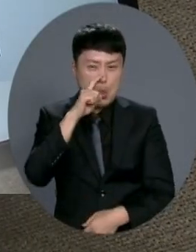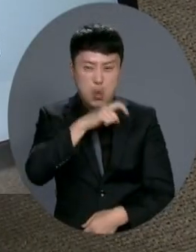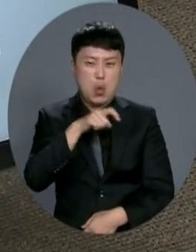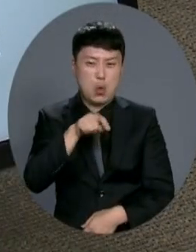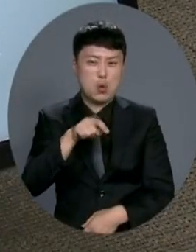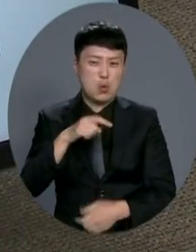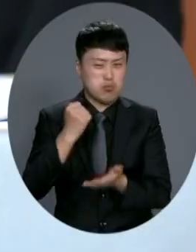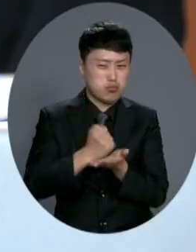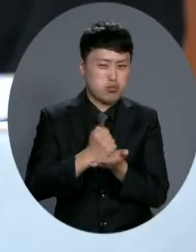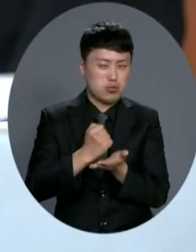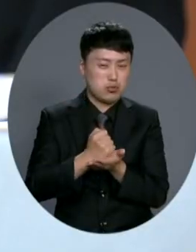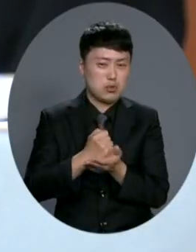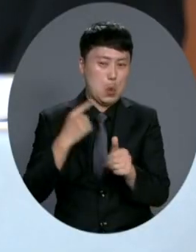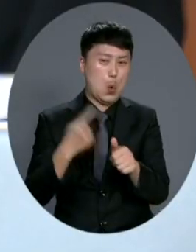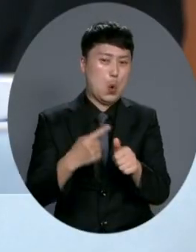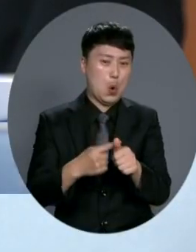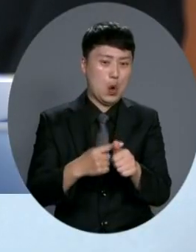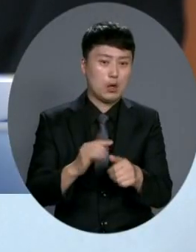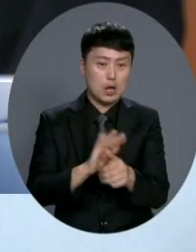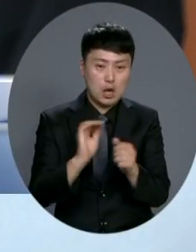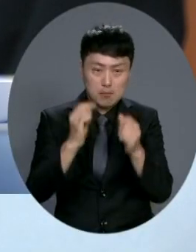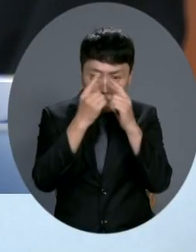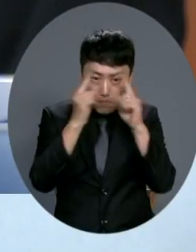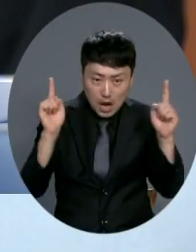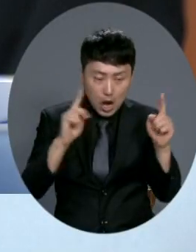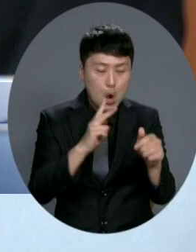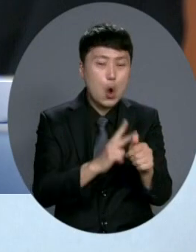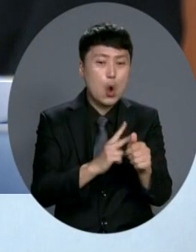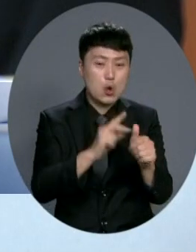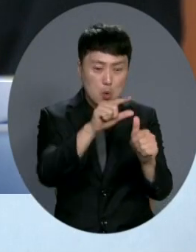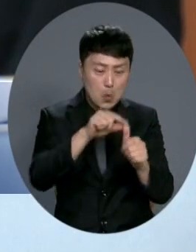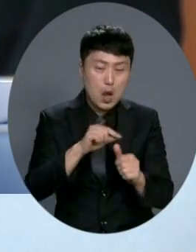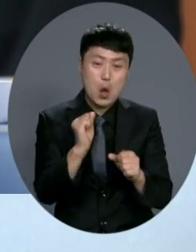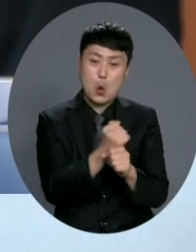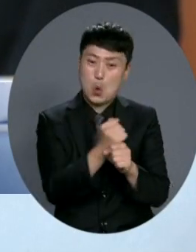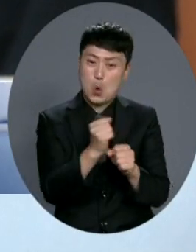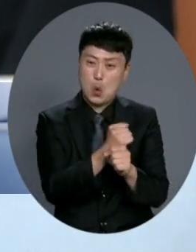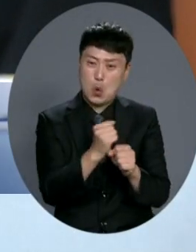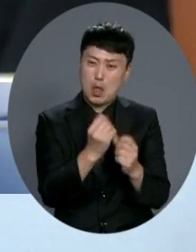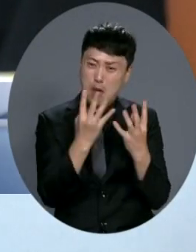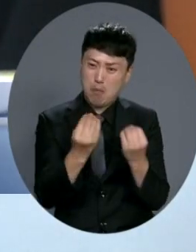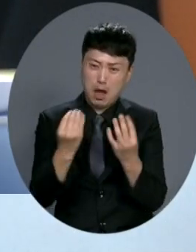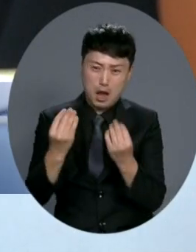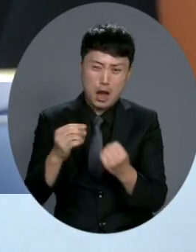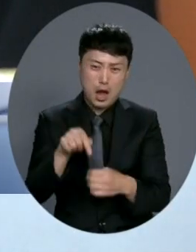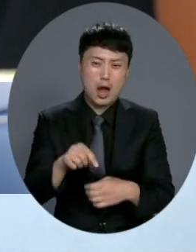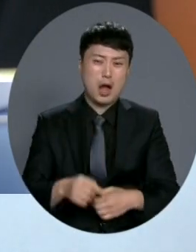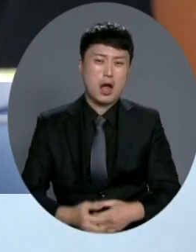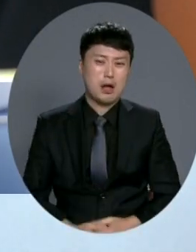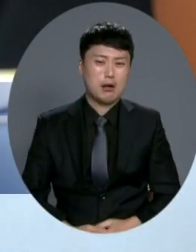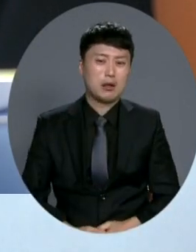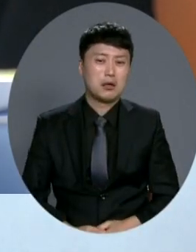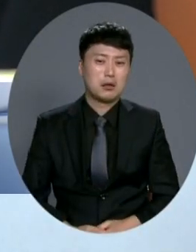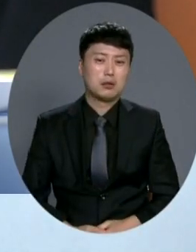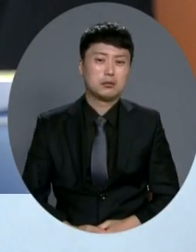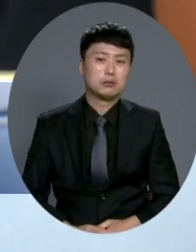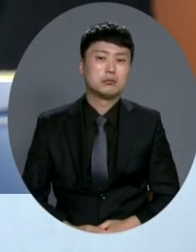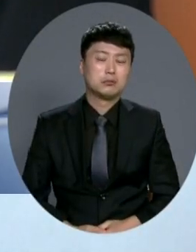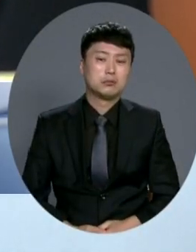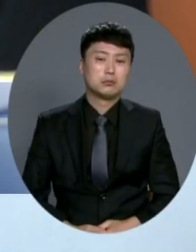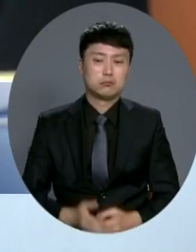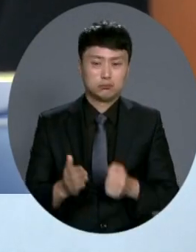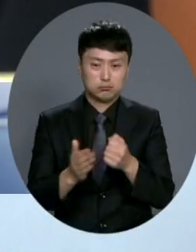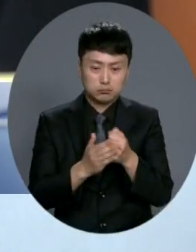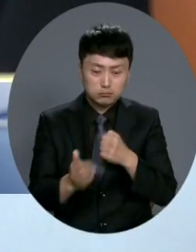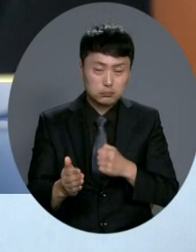터져나왔습니다. 경북대학이요. 교수 채용의 비리의 원상이에요. 예?